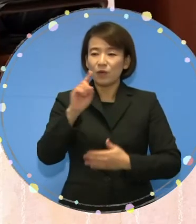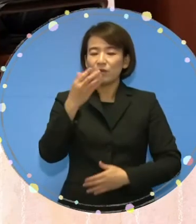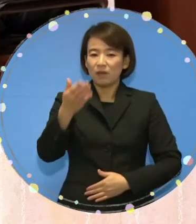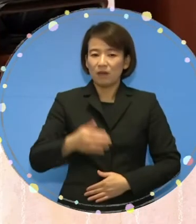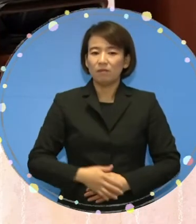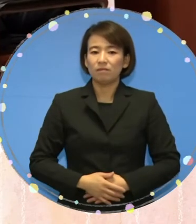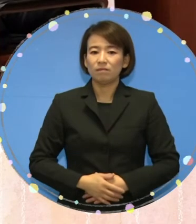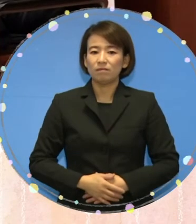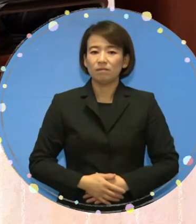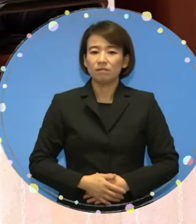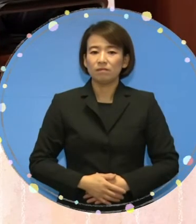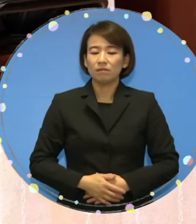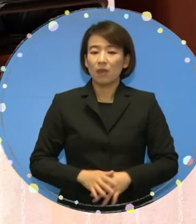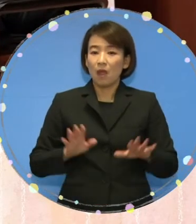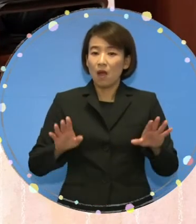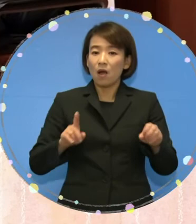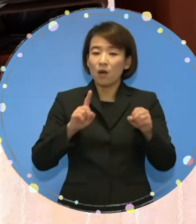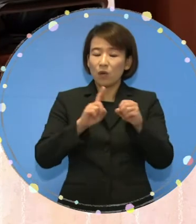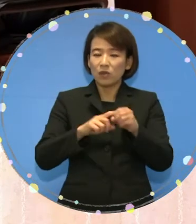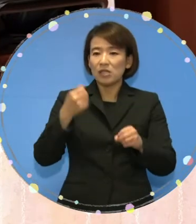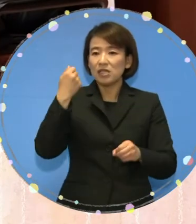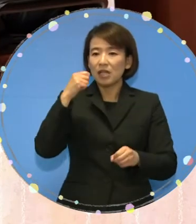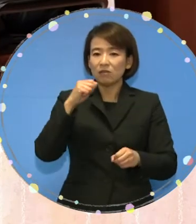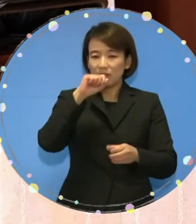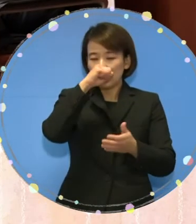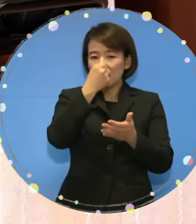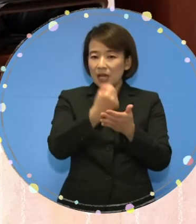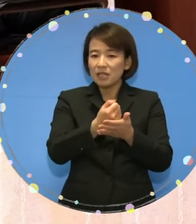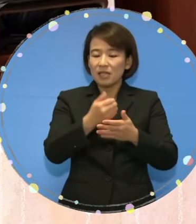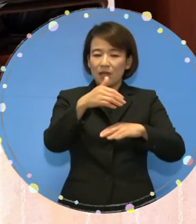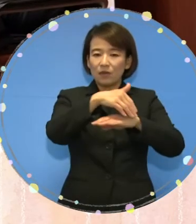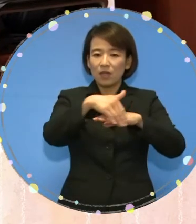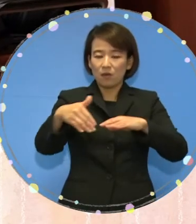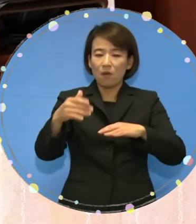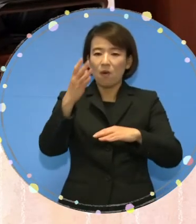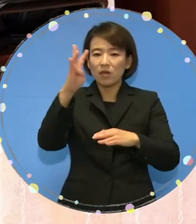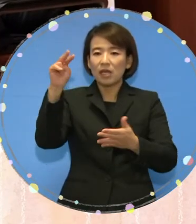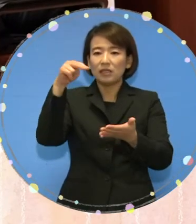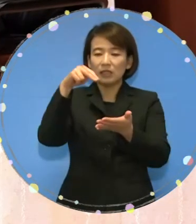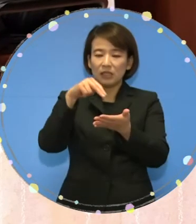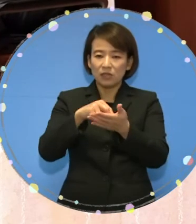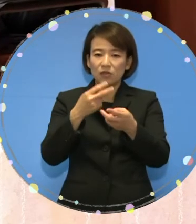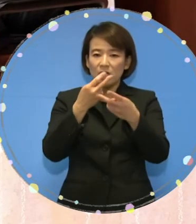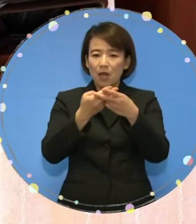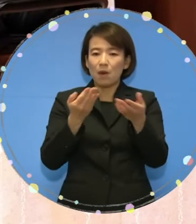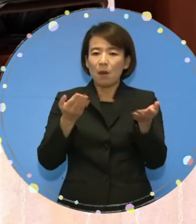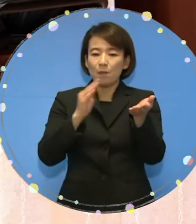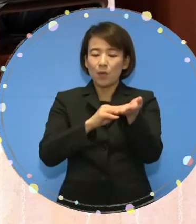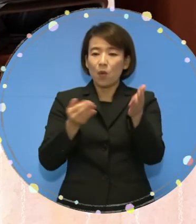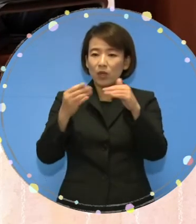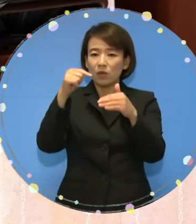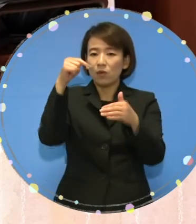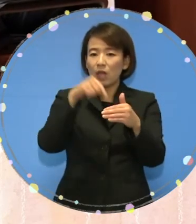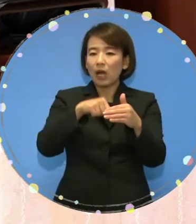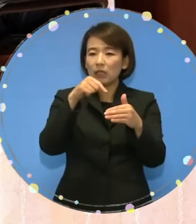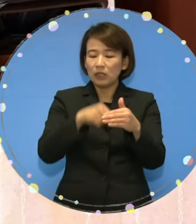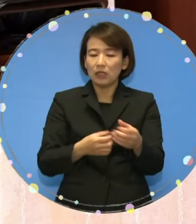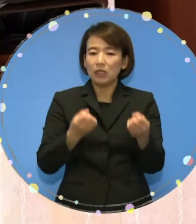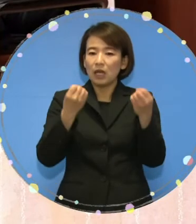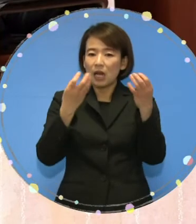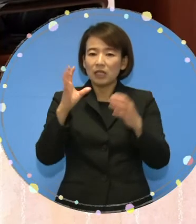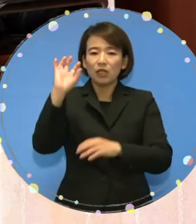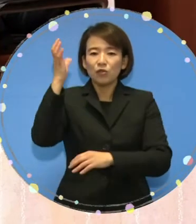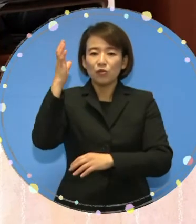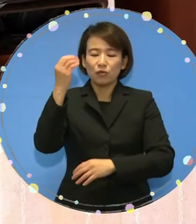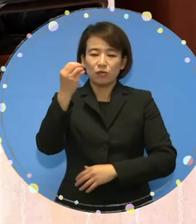かはい今年夏に完成予定の県立新居浜病院内に新たな救急隊員